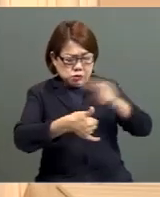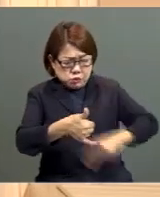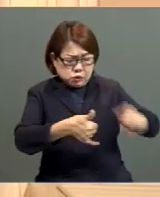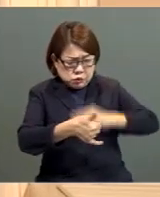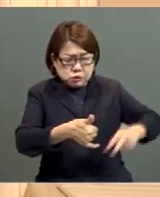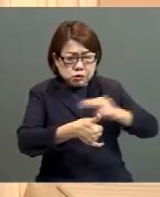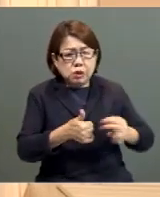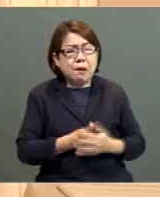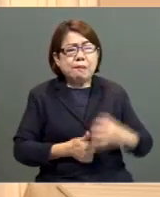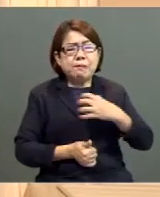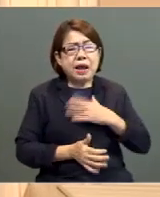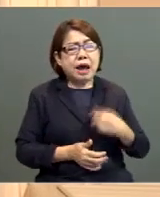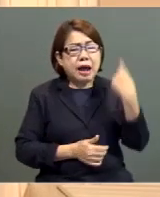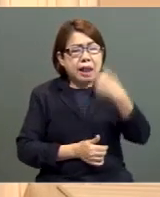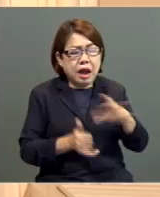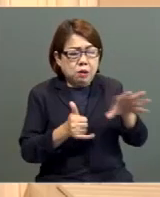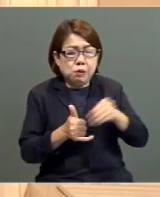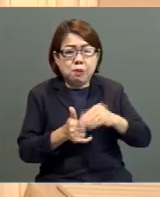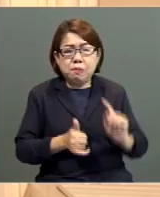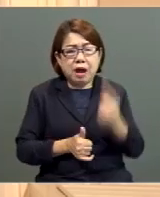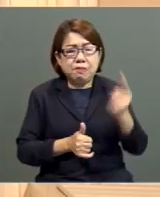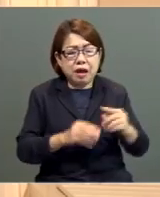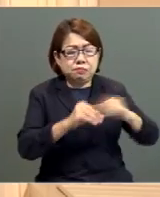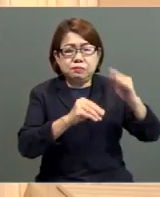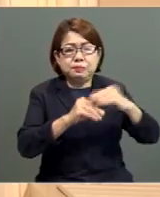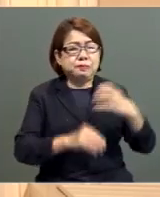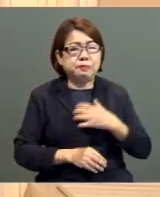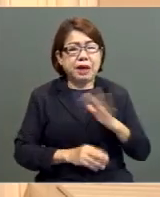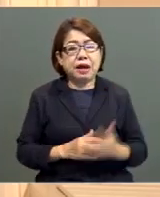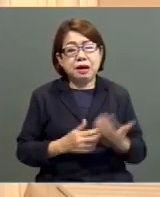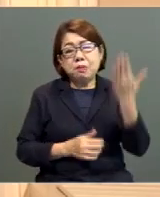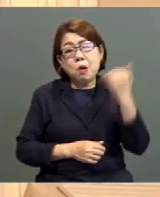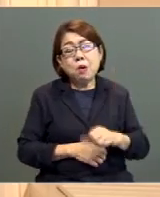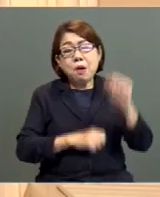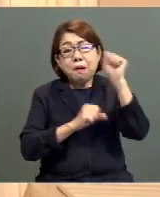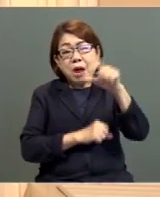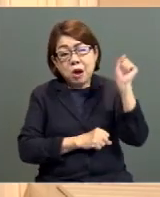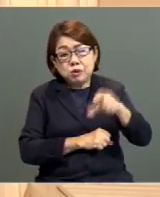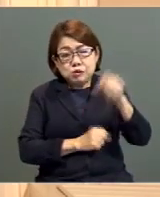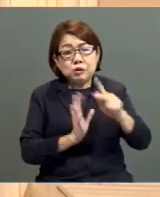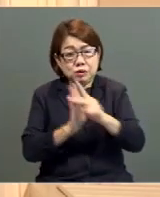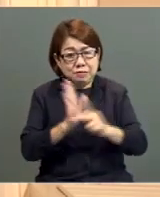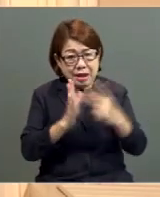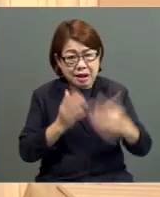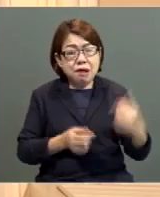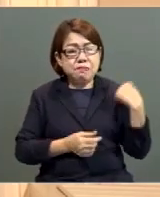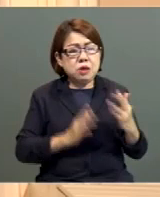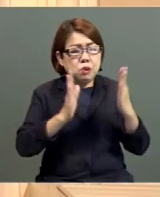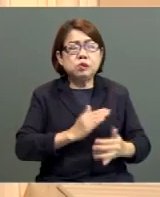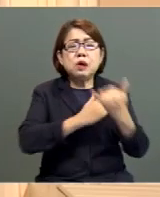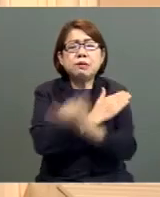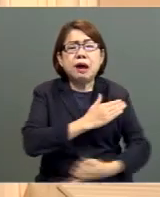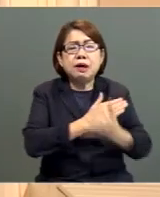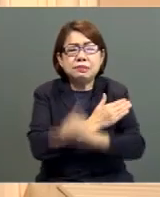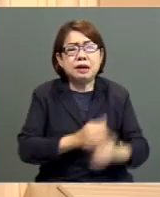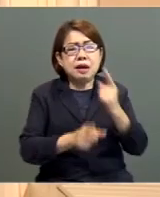ดเชื้อรายใหม่เพิ่มเติมเข้ามาอีกนับตั้งแต่ที่ได้ประกาศสถานการณ์ฉุกเฉินไปแล้วมีเพียงชาวต่างชาติที่รับการยกเว้นตามข้อก